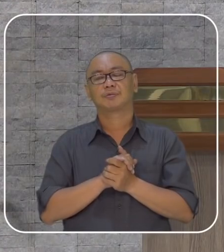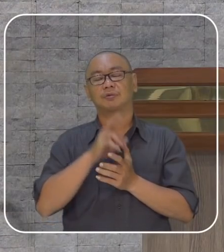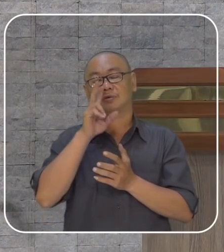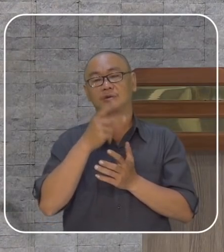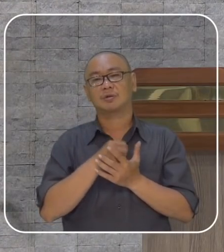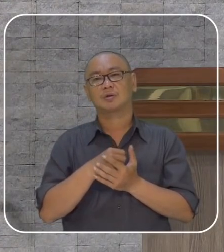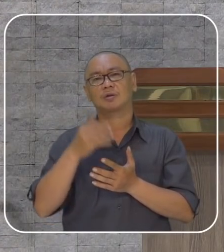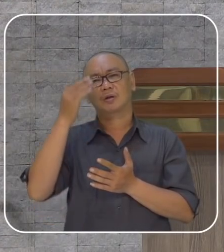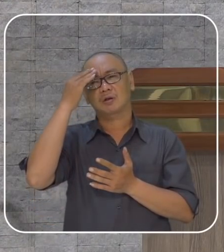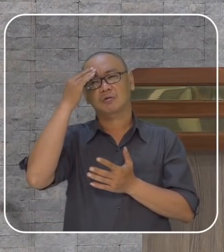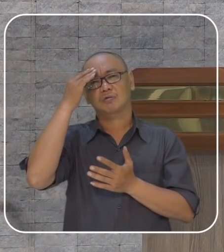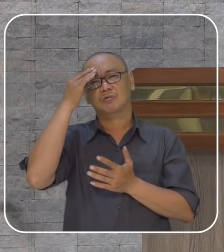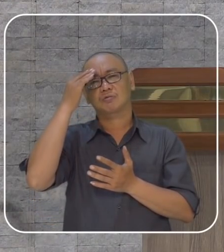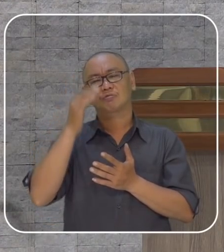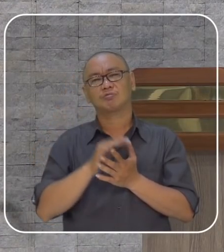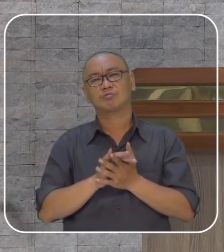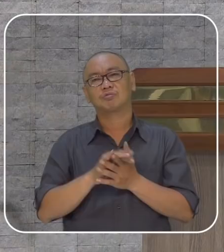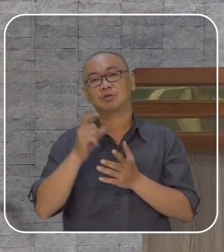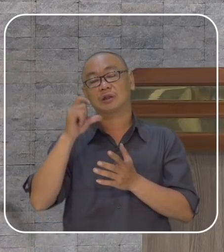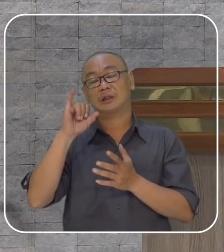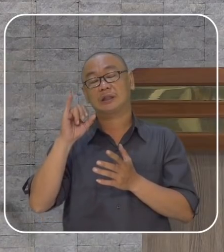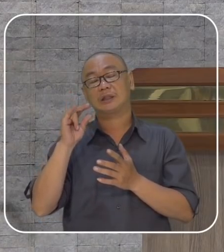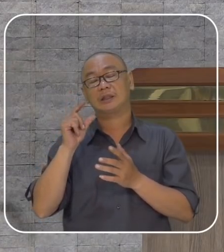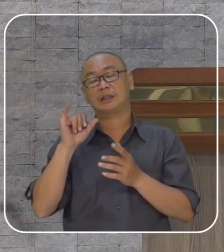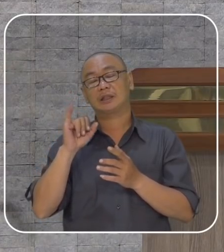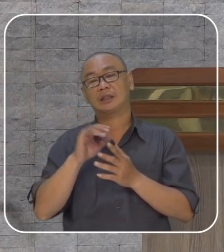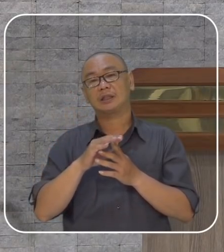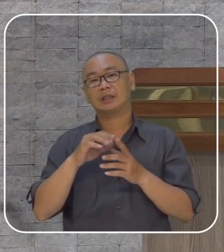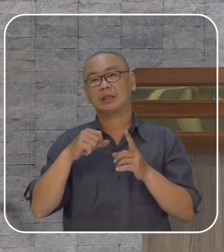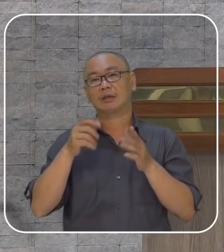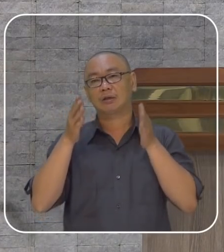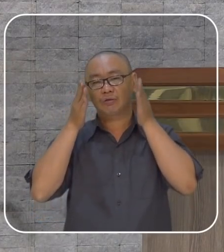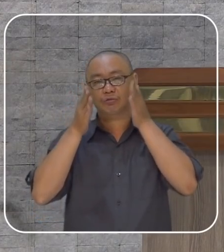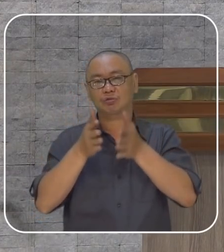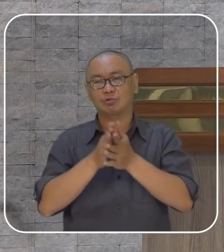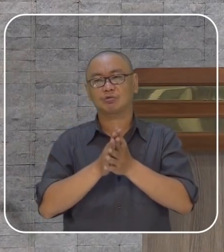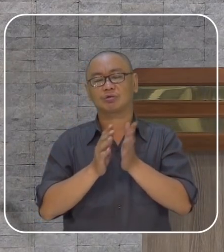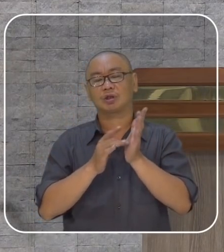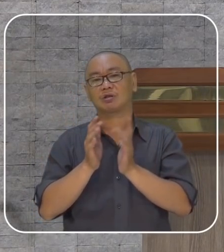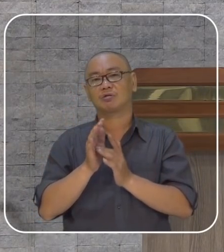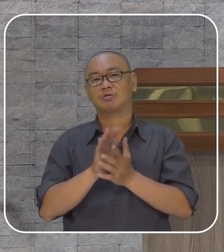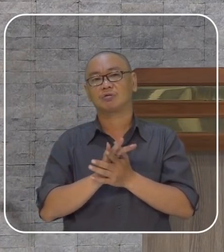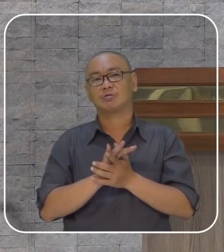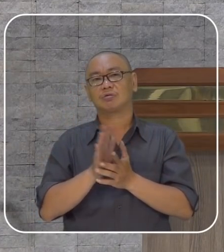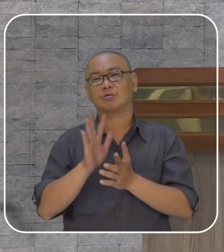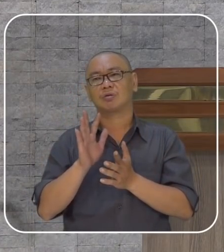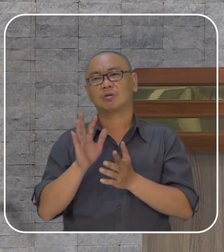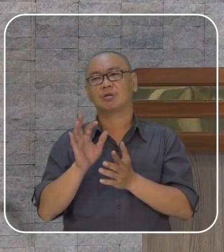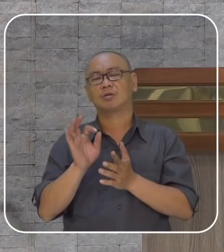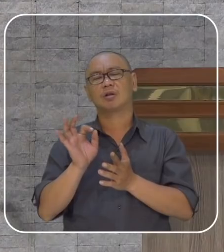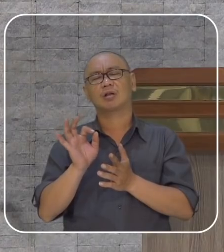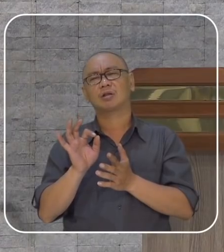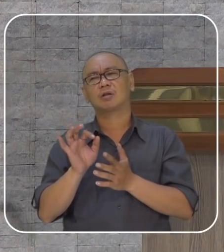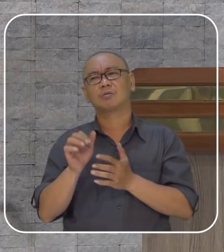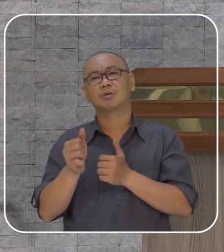Dan saudara tahu, ciri khas Yesus ialah bahwa ia tidak menghendaki adanya pengikut-pengikut